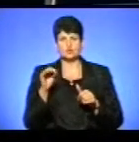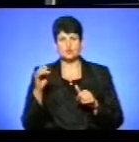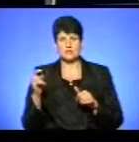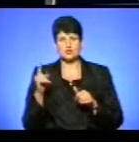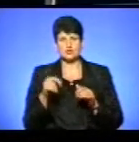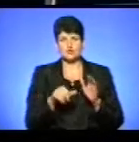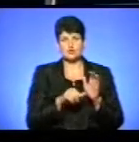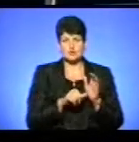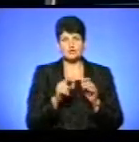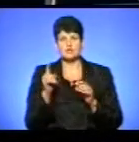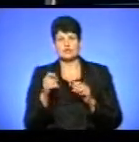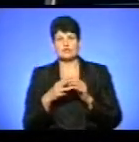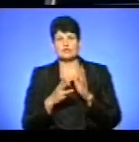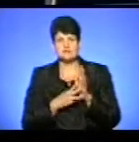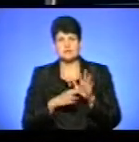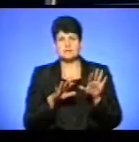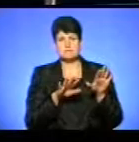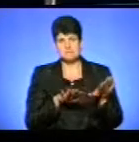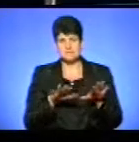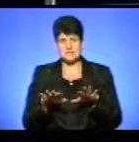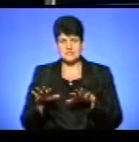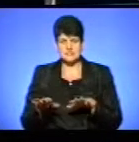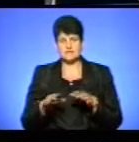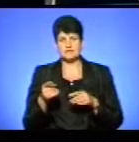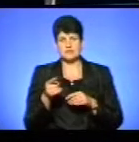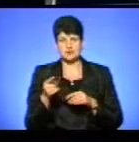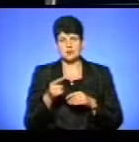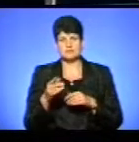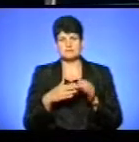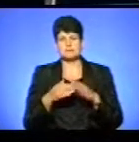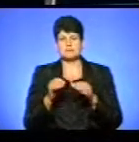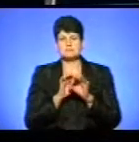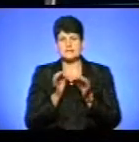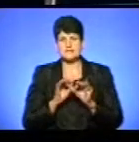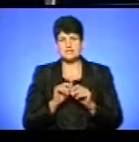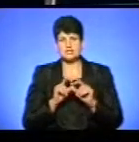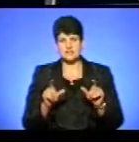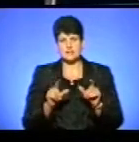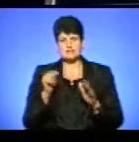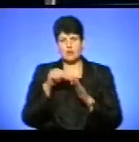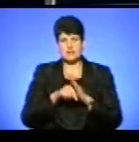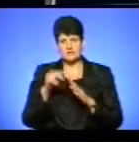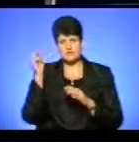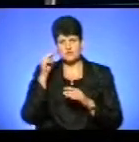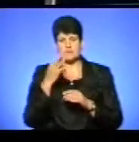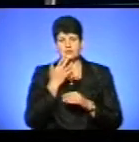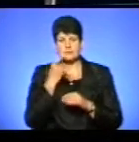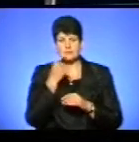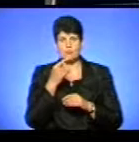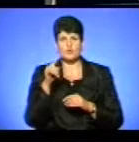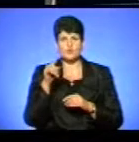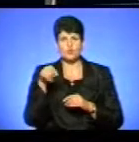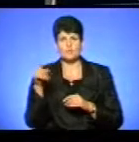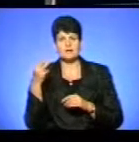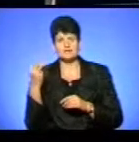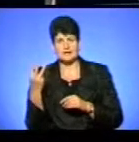106-те та 118-те місця, відповідно, у рейтингу у тернопільських спеціалізованих шкіл з поглибленим вивченням іноземних мов номер 3 та